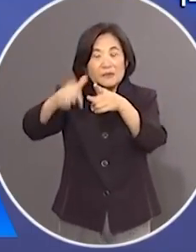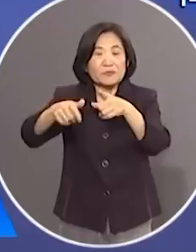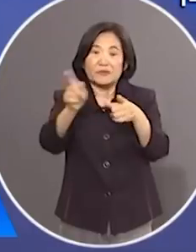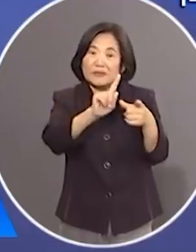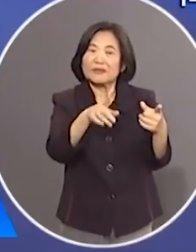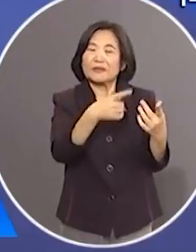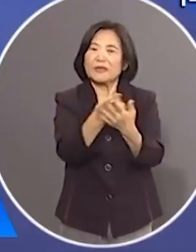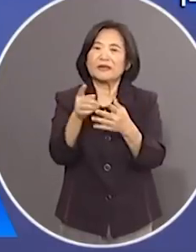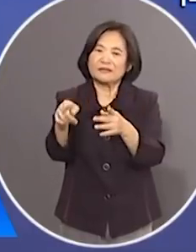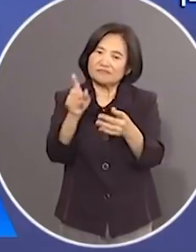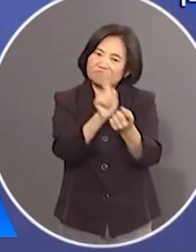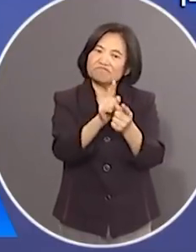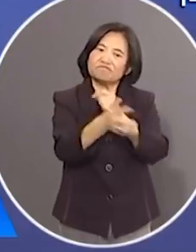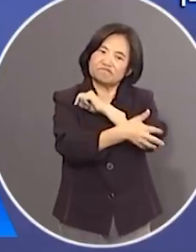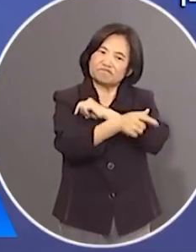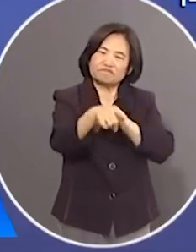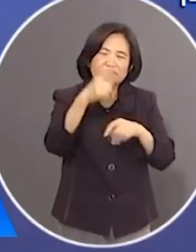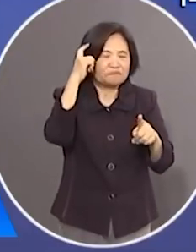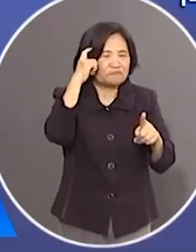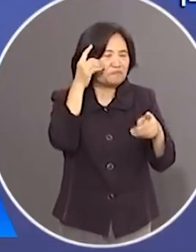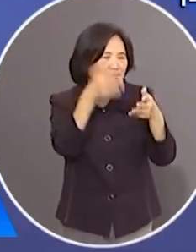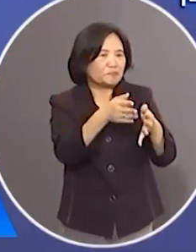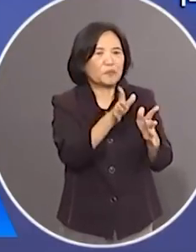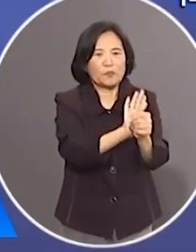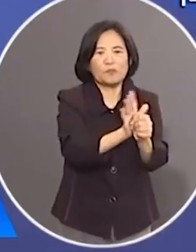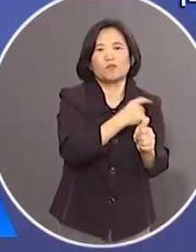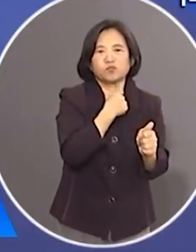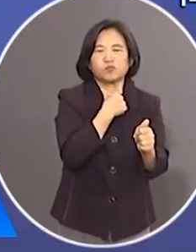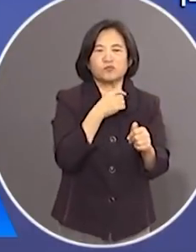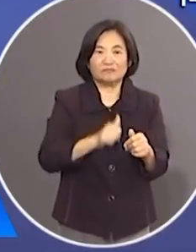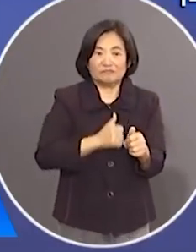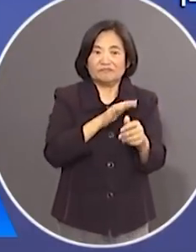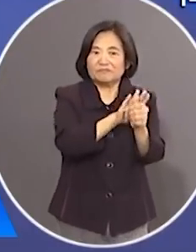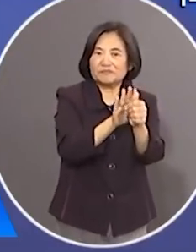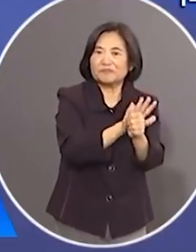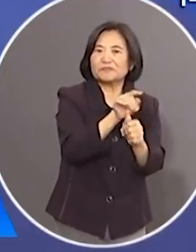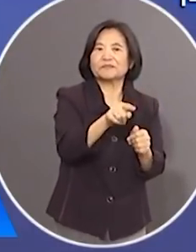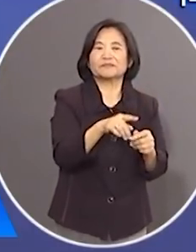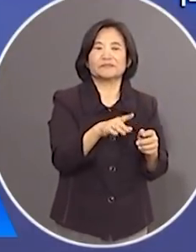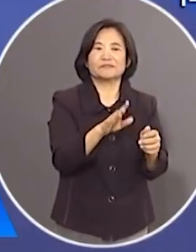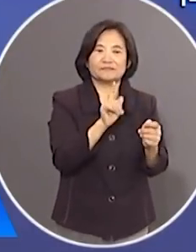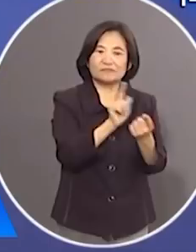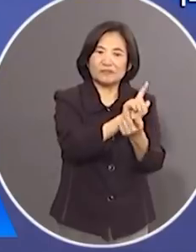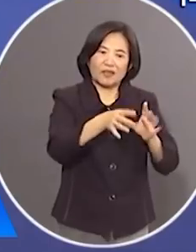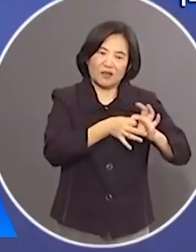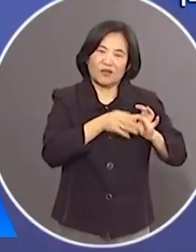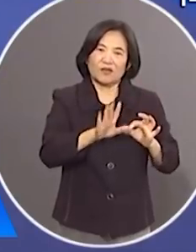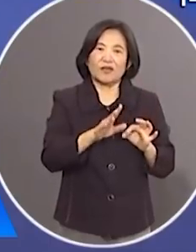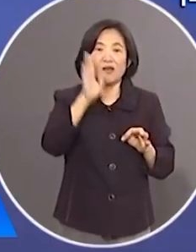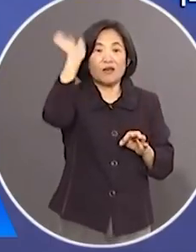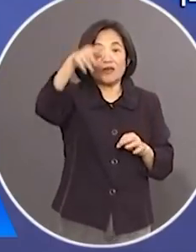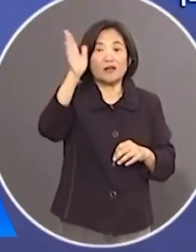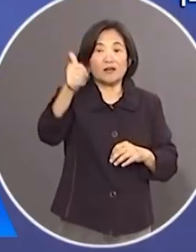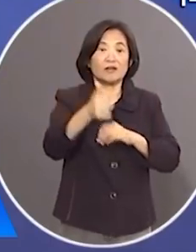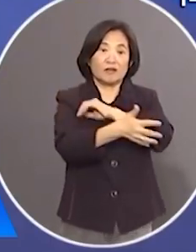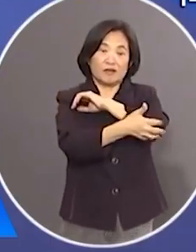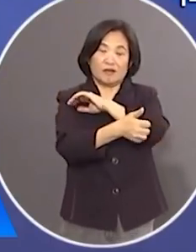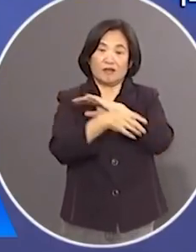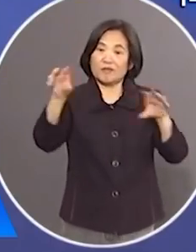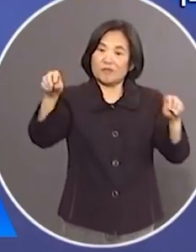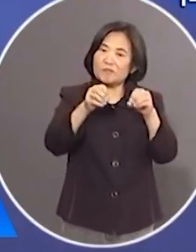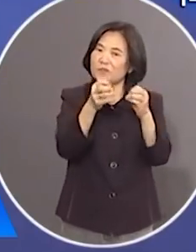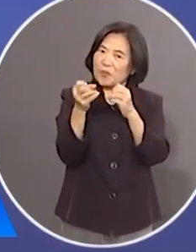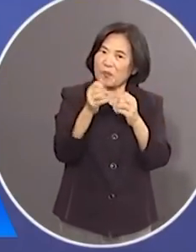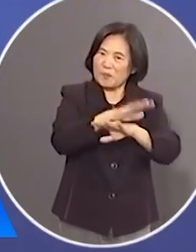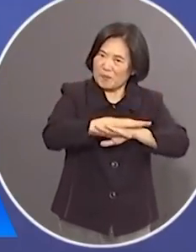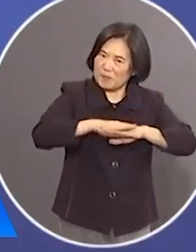都要帮你的劳工想好，这才是真正的爱劳工、关心劳工。我相信未来劳资和谐一定会越